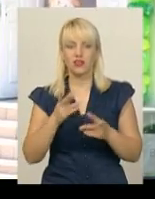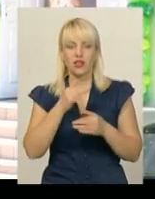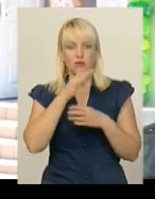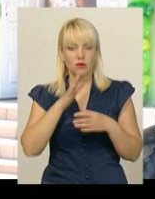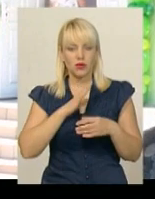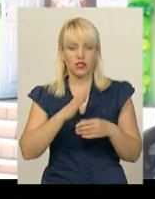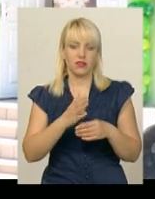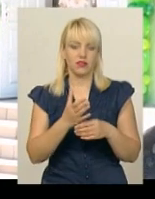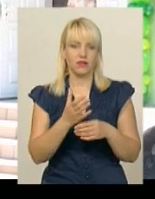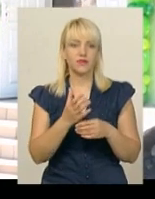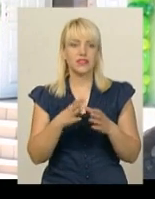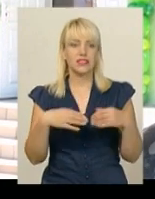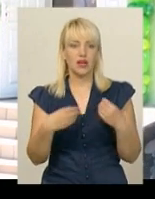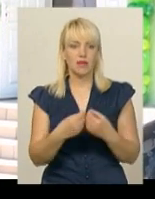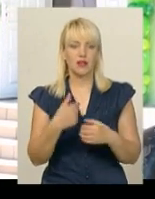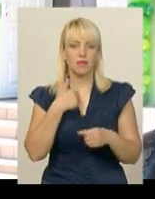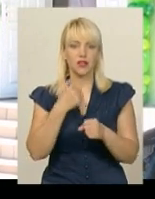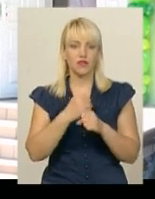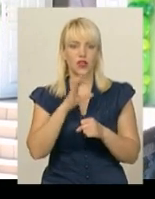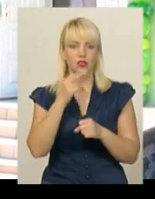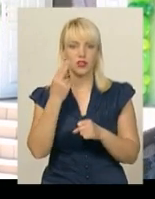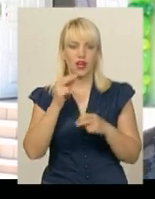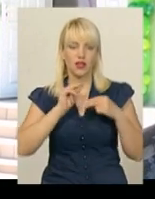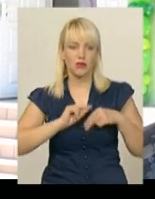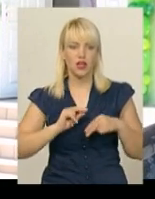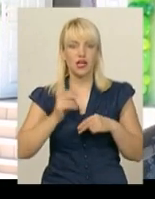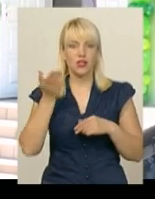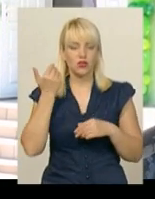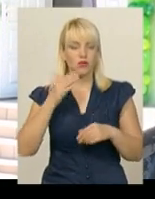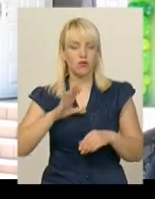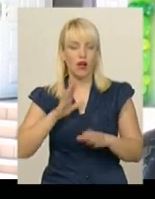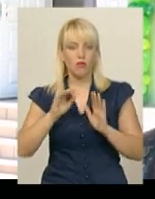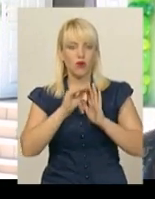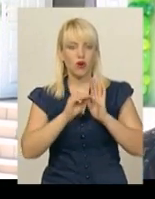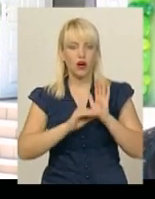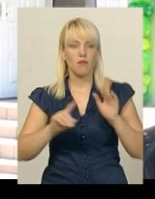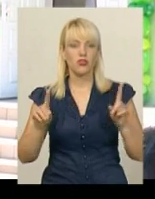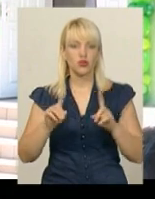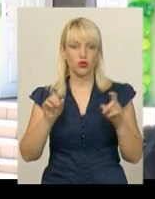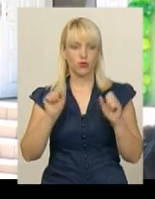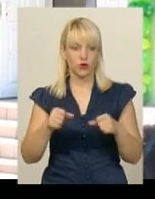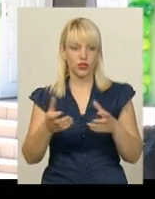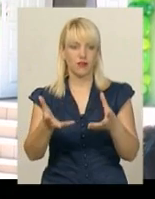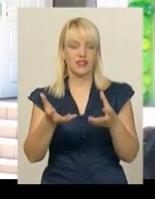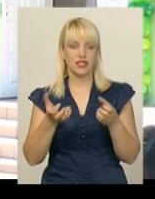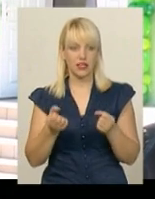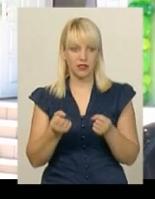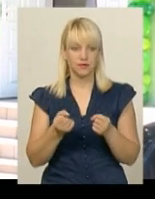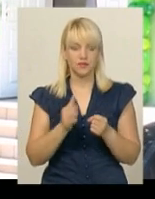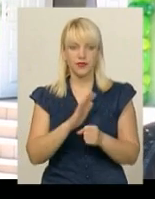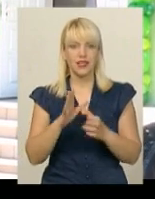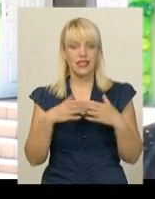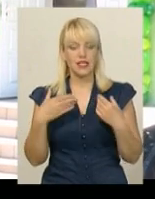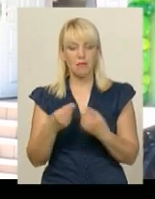Працювала соціальним працівником в районі, і тоді була програма, що може взяти не